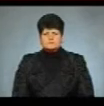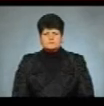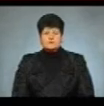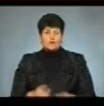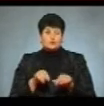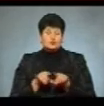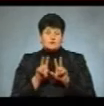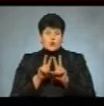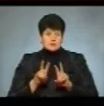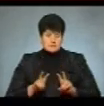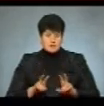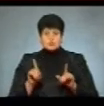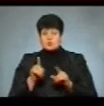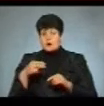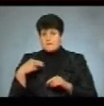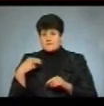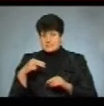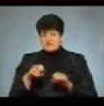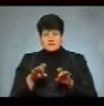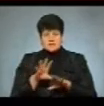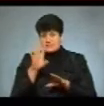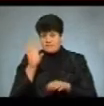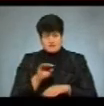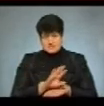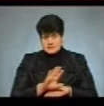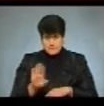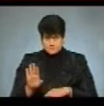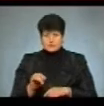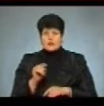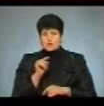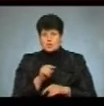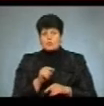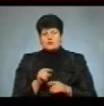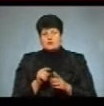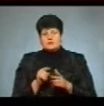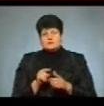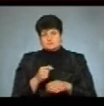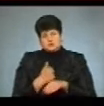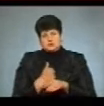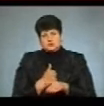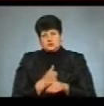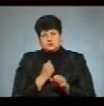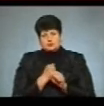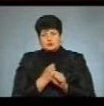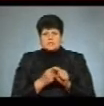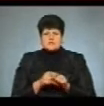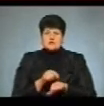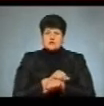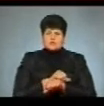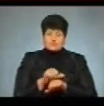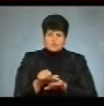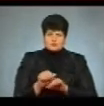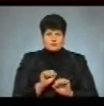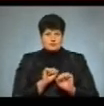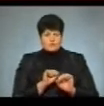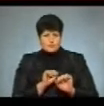Отож, ми розібралися, що президент вирішує далеко не все, і його переважна компетенція – це зовнішня арена і оборона. Аби мати